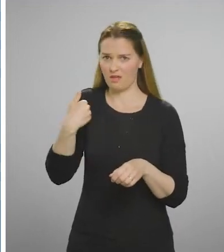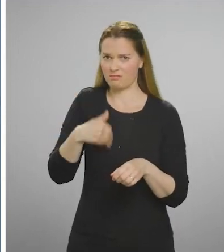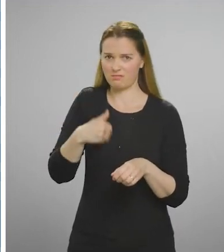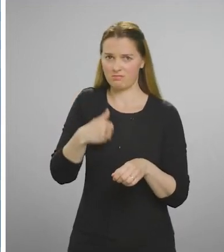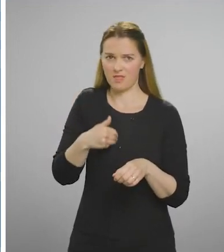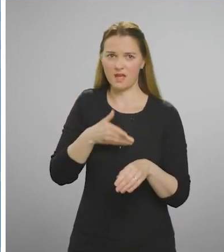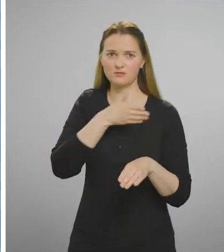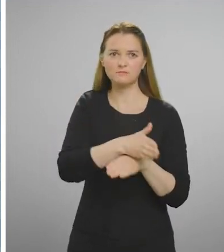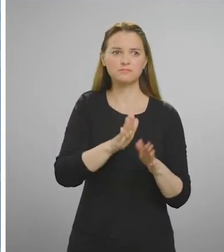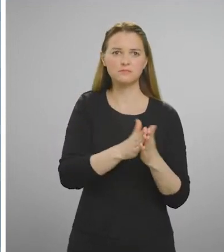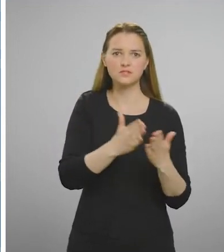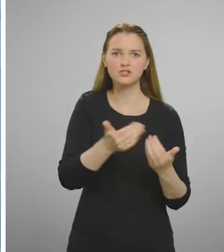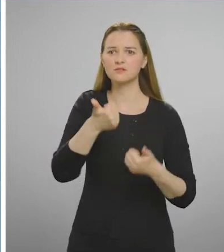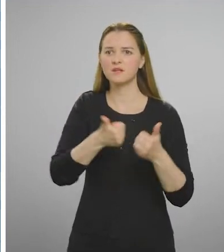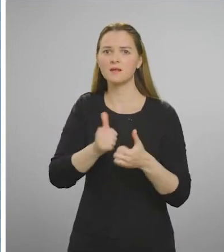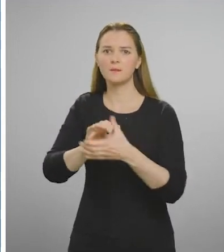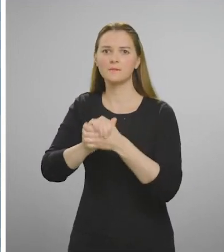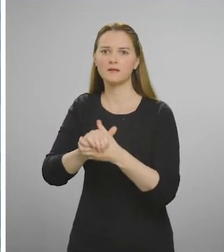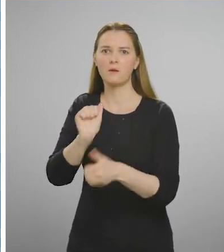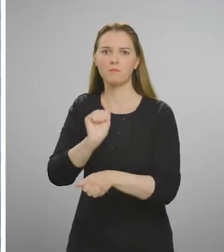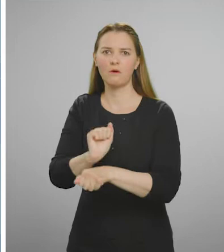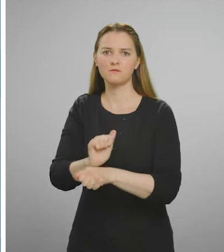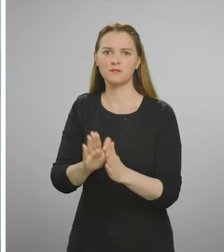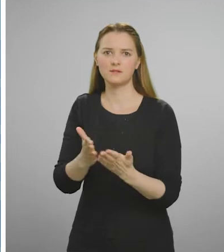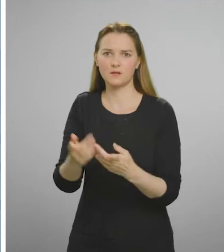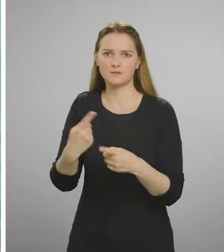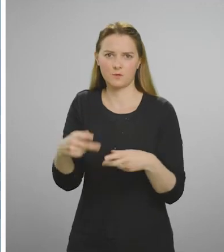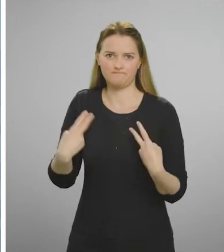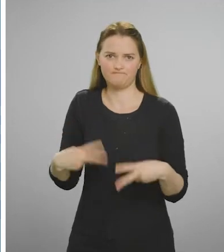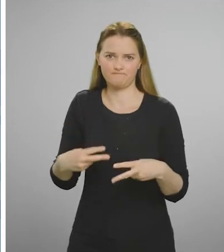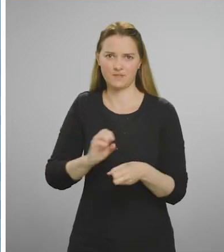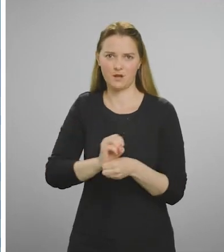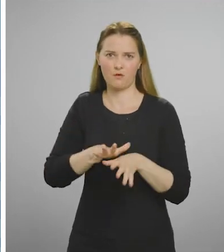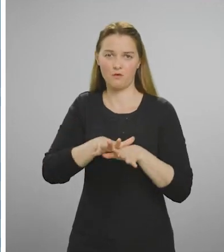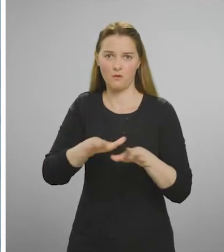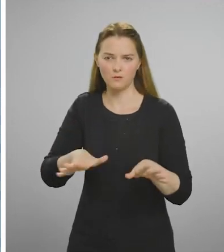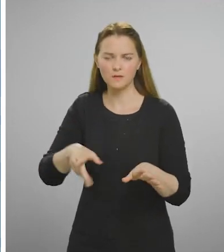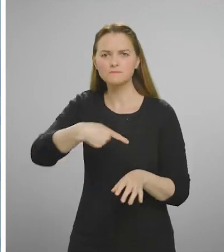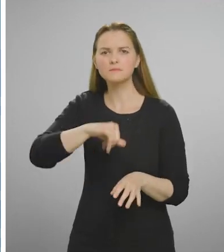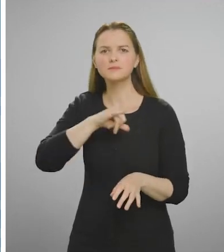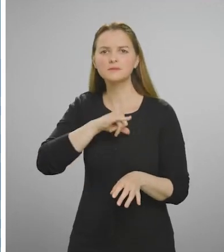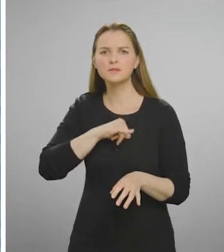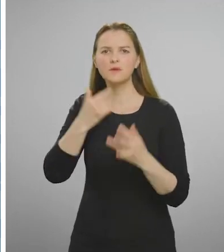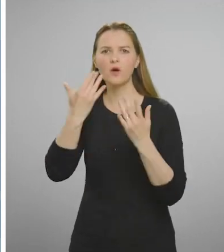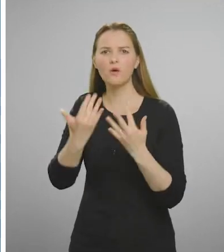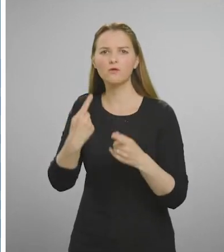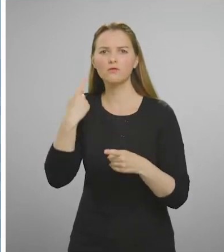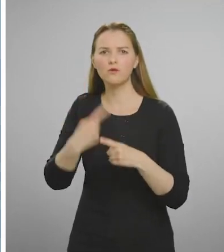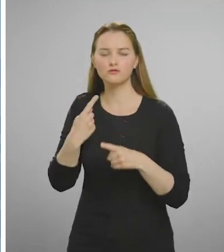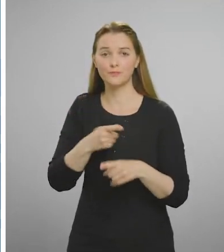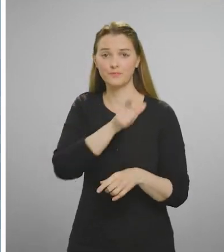koronavirusa nije posuđivao knjige u knjižnici ni od prijatelja. Odlučili smo istražiti u kojoj mjeri je ova pojava